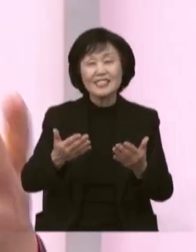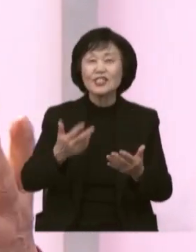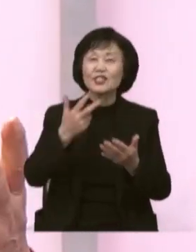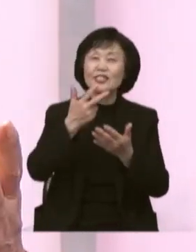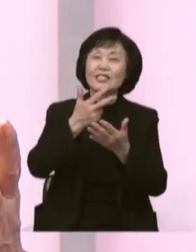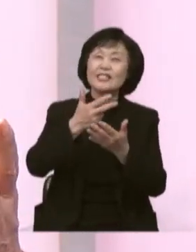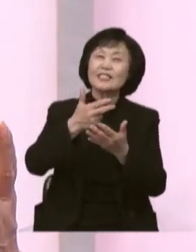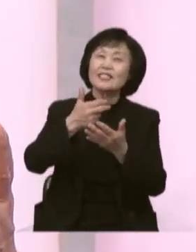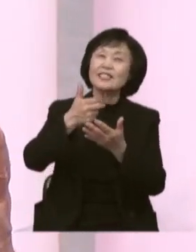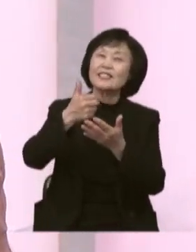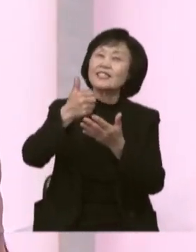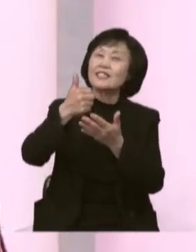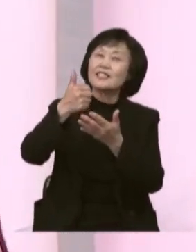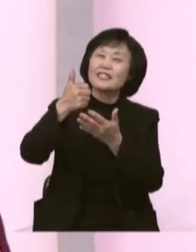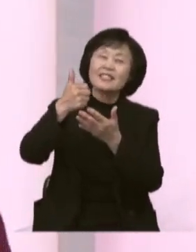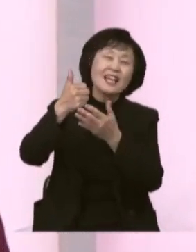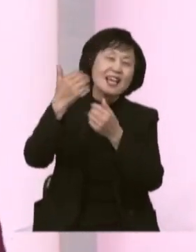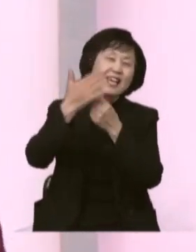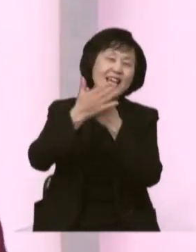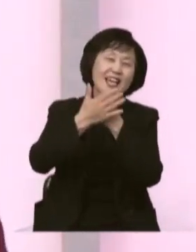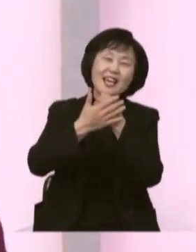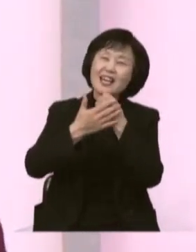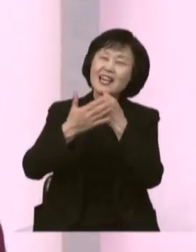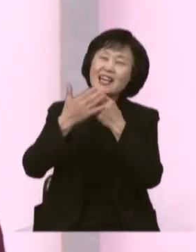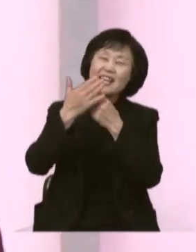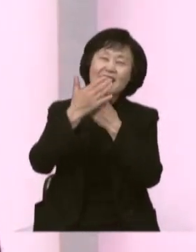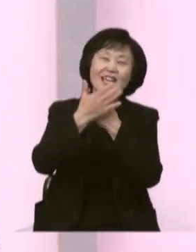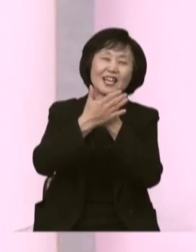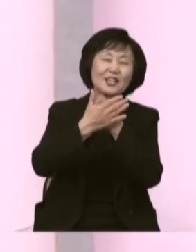잃었던 생명